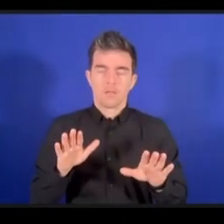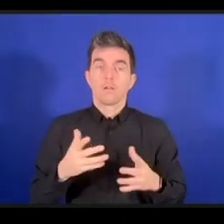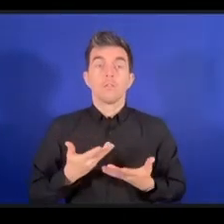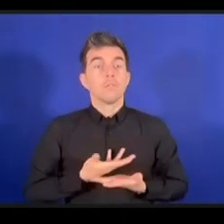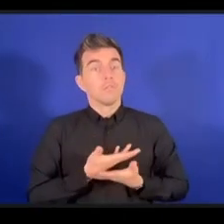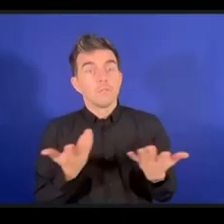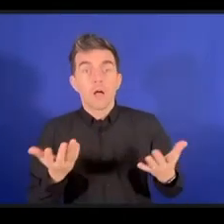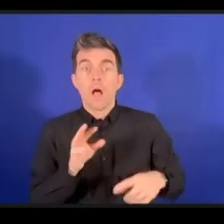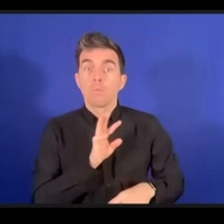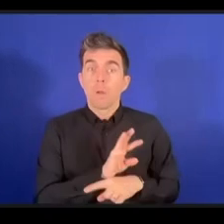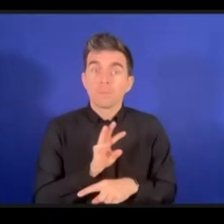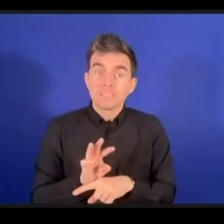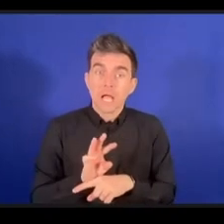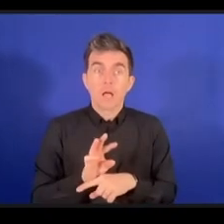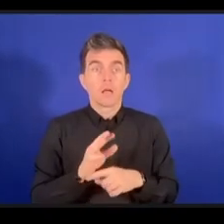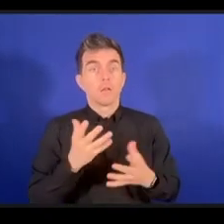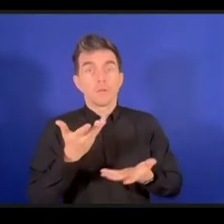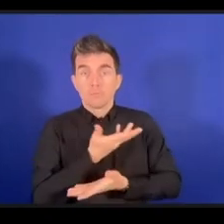那